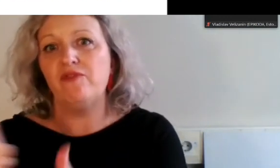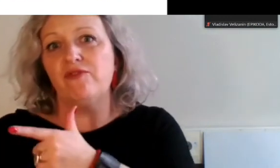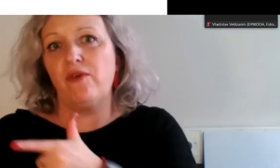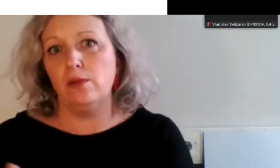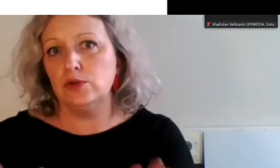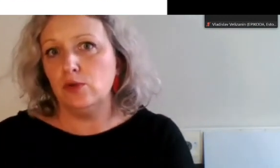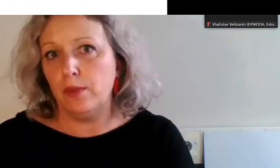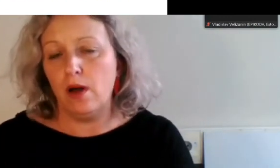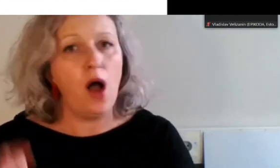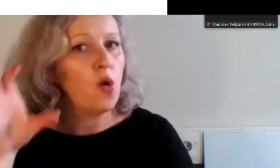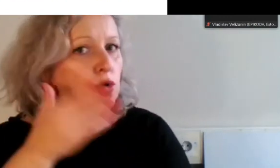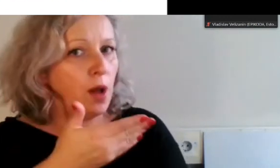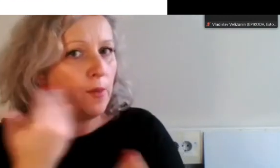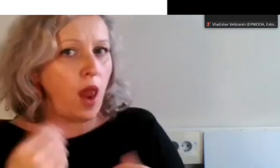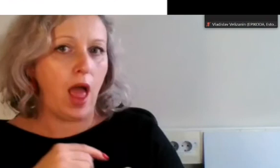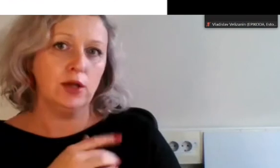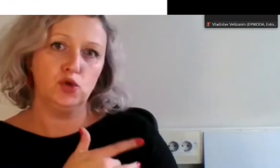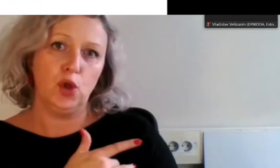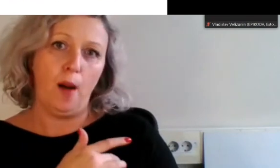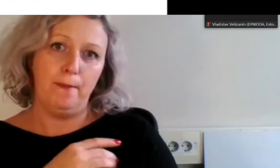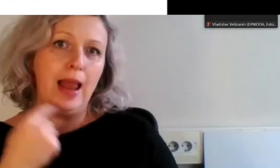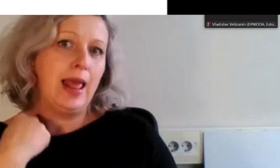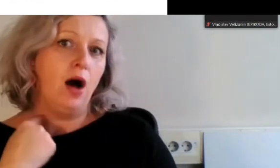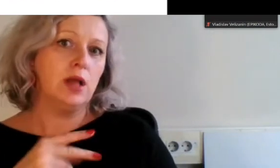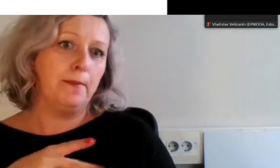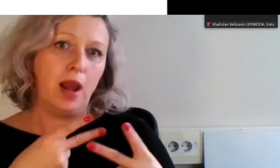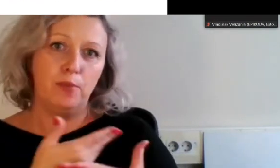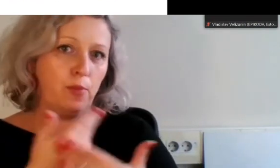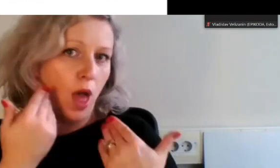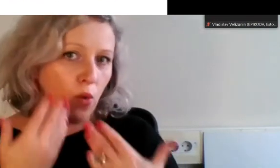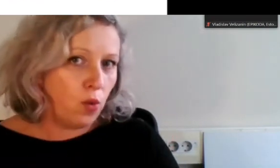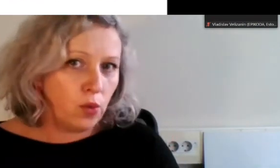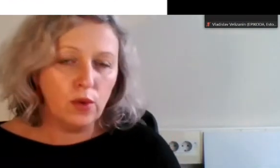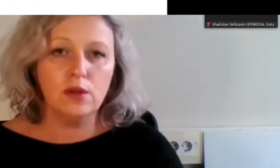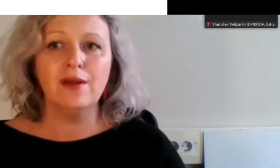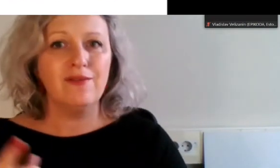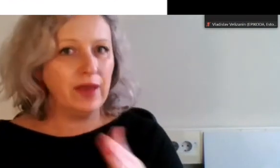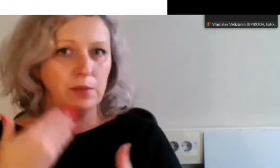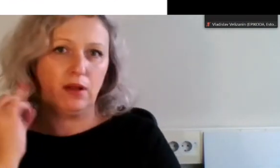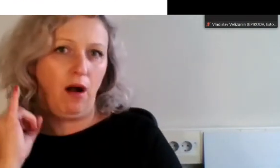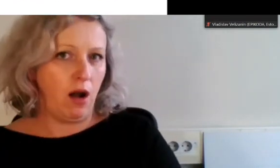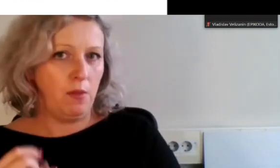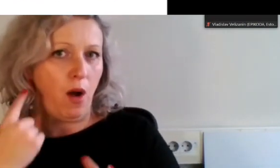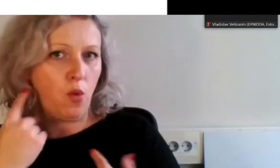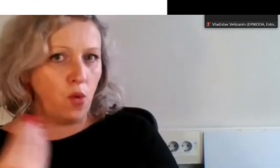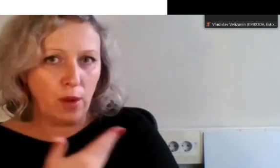järgselt saadud kaitse püsib, me praegu ei tea, aga ilmselt Iisraelist saame ajapikku